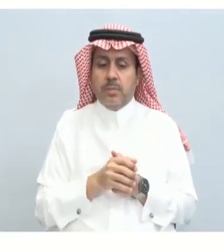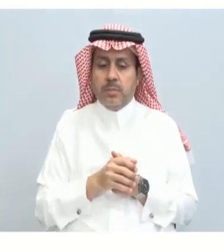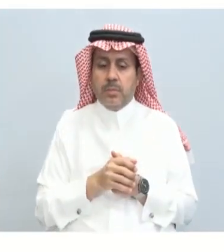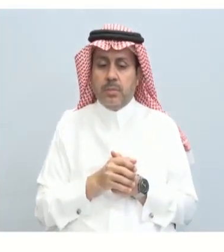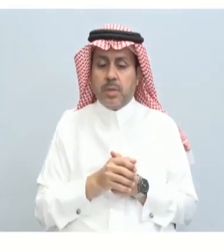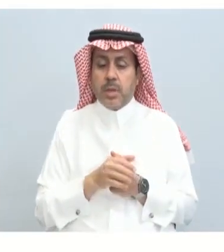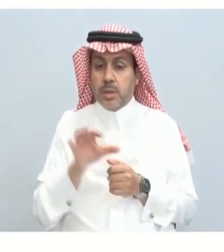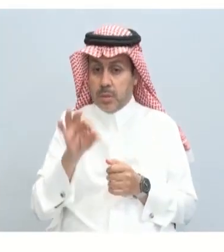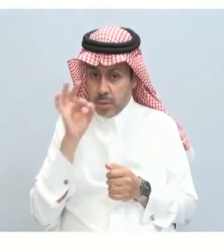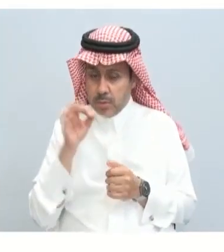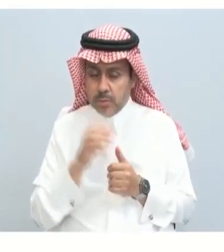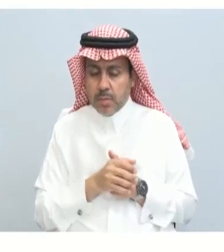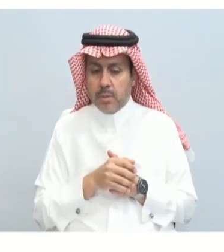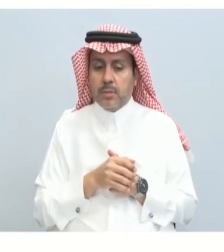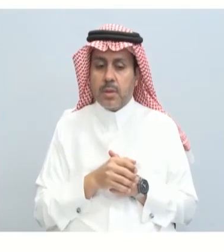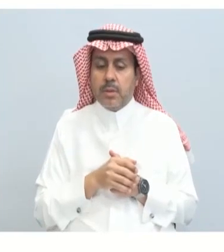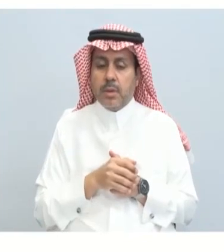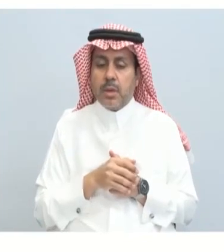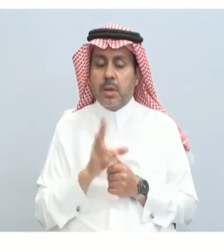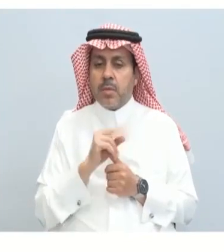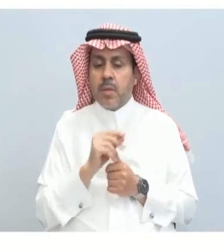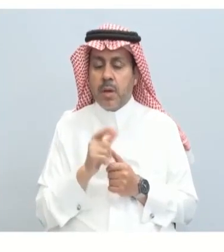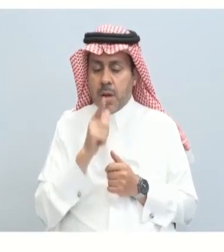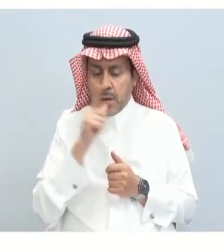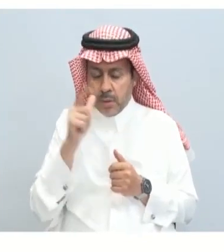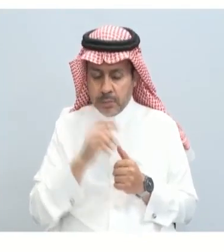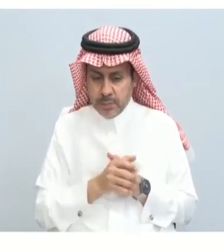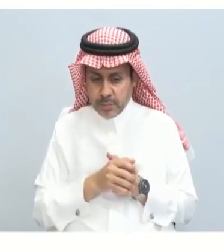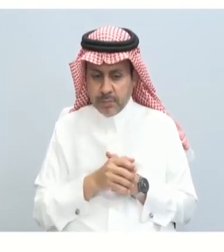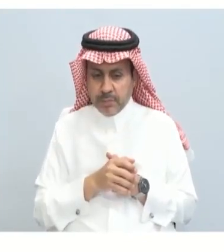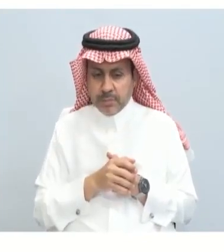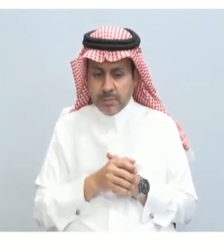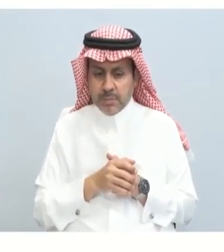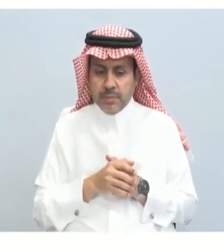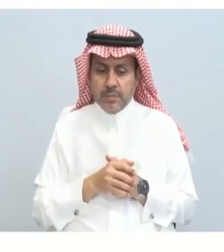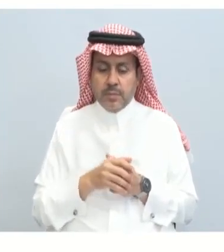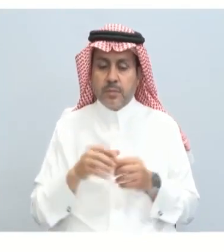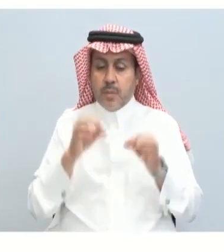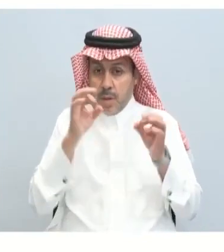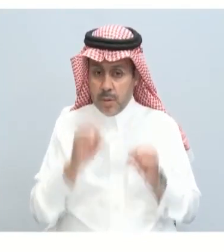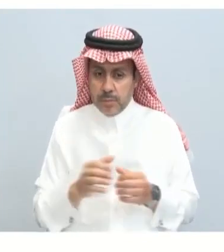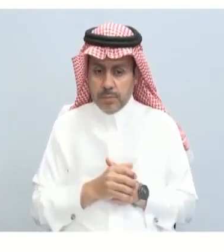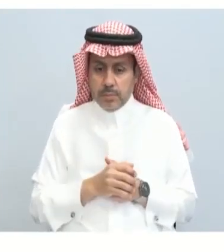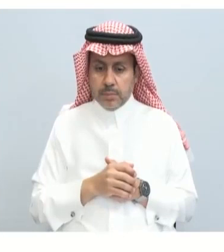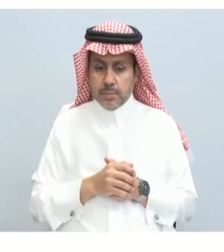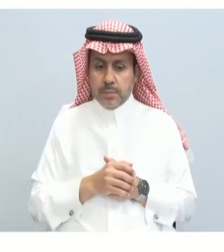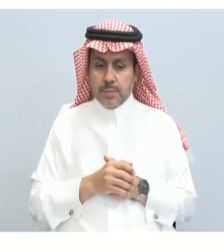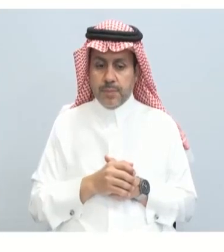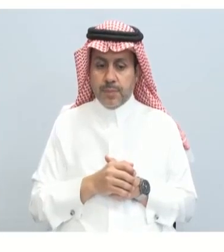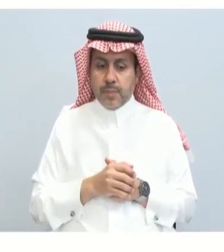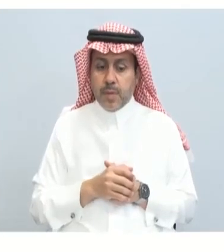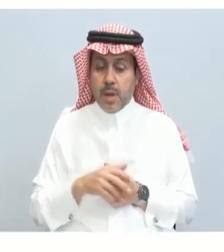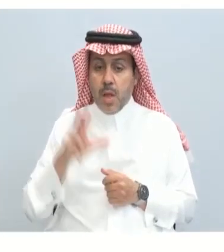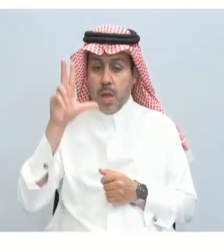تستخرج من العباره وهذا كما في قوله تعالى في قوله تعالى الله ولي الذين امنوا يخرجهم من الظلمات الى النور كلمه